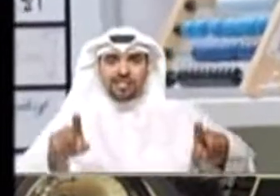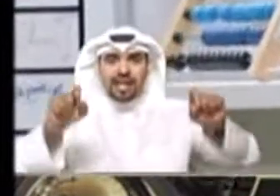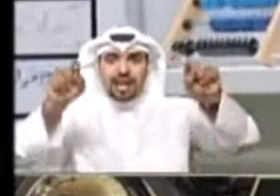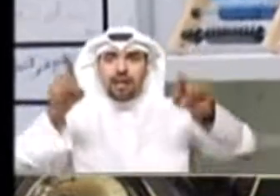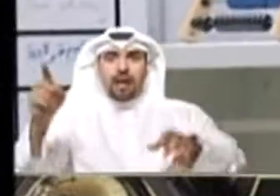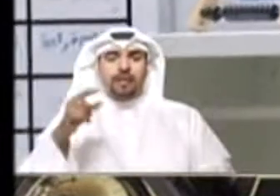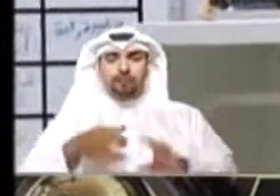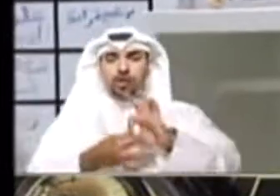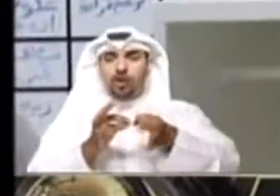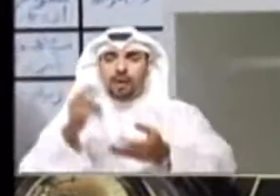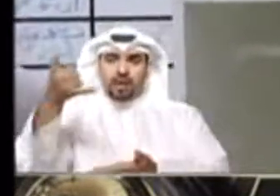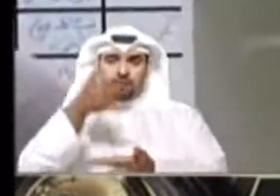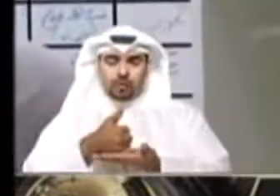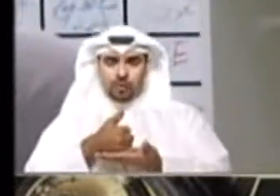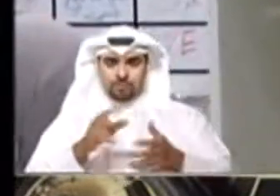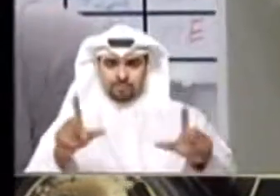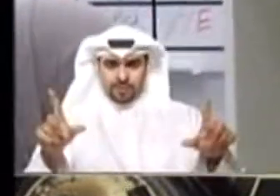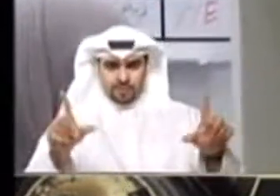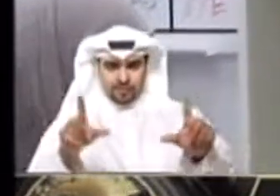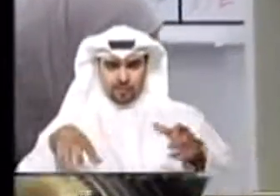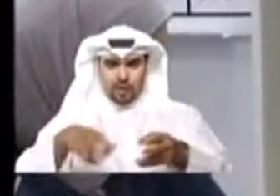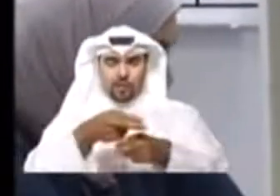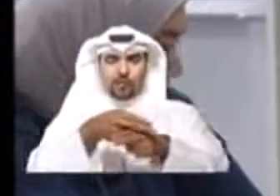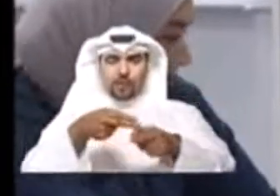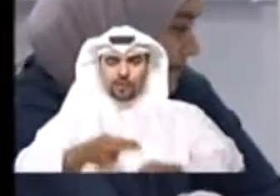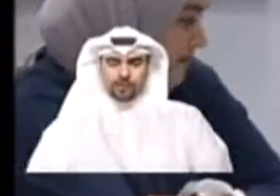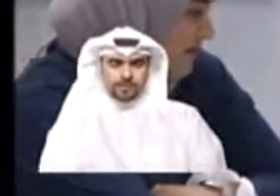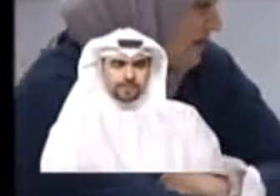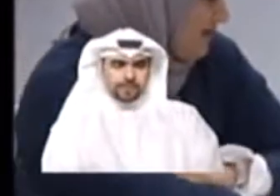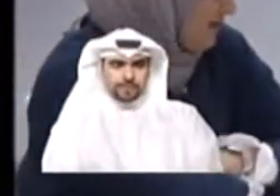والأمراض المزمنة. لما أبو علاوي، تلفزيون دولة الكويت.